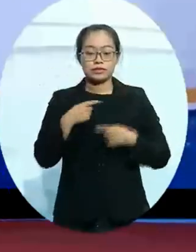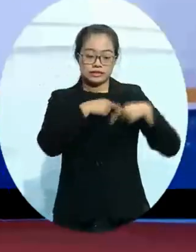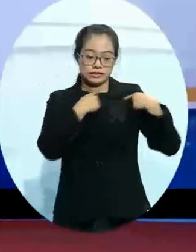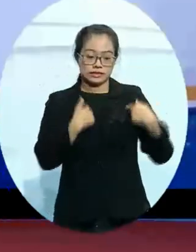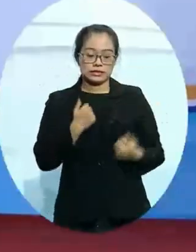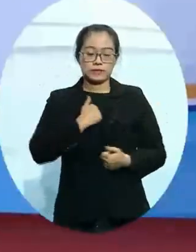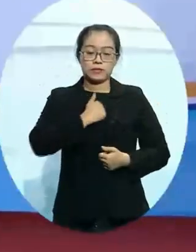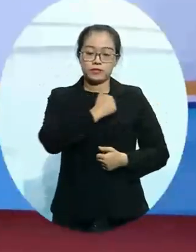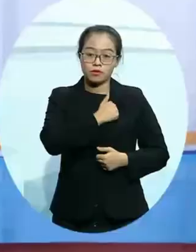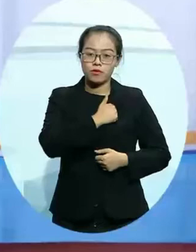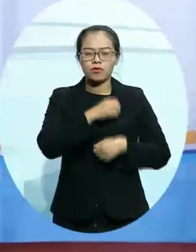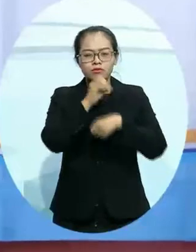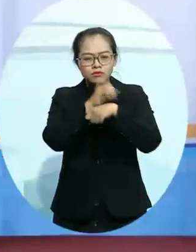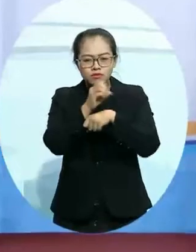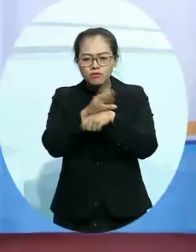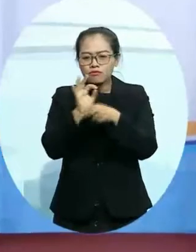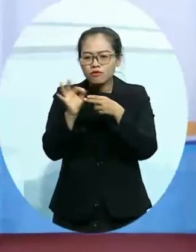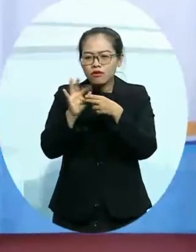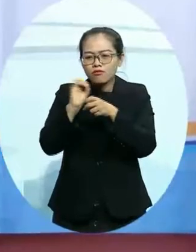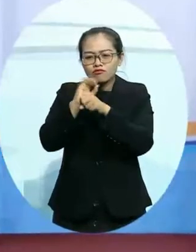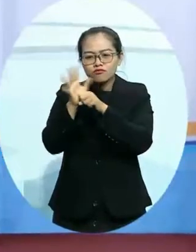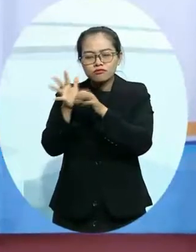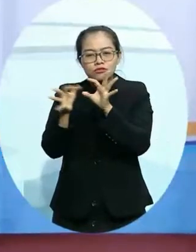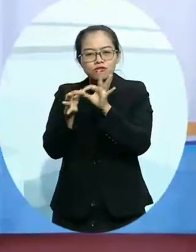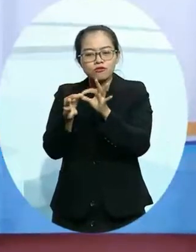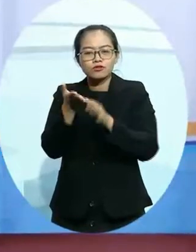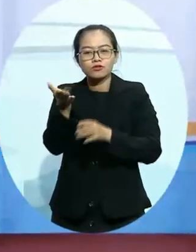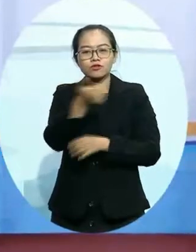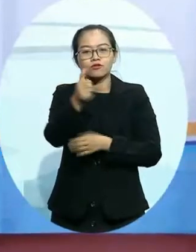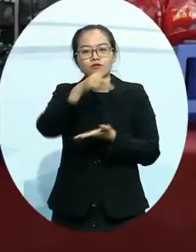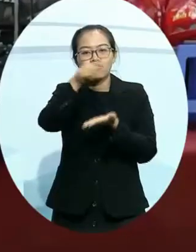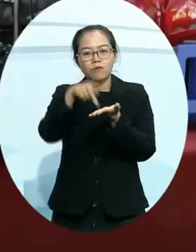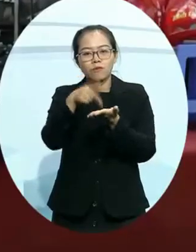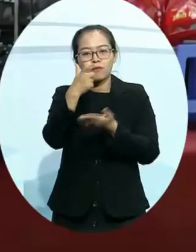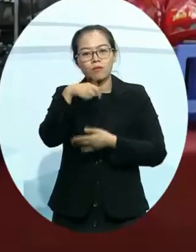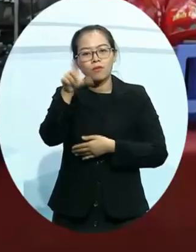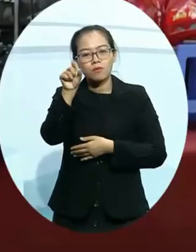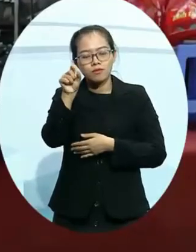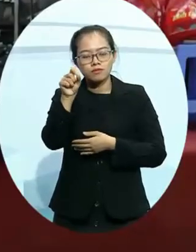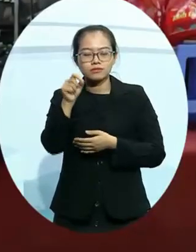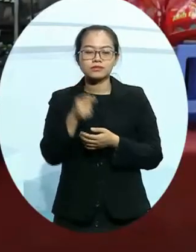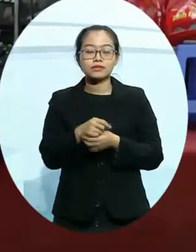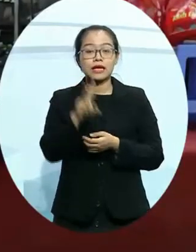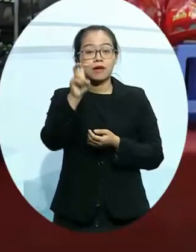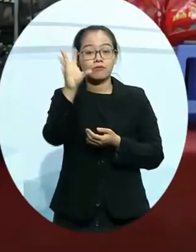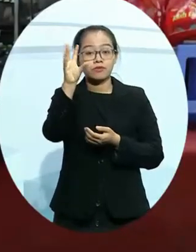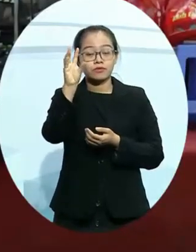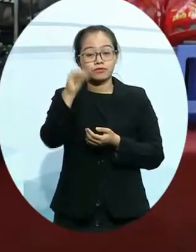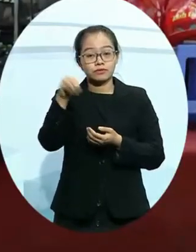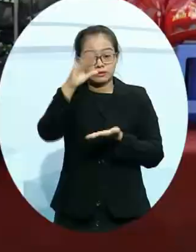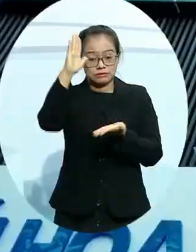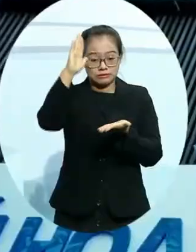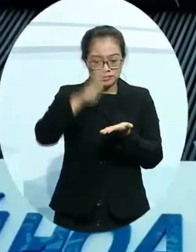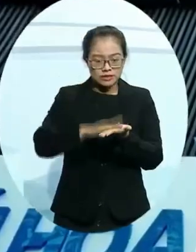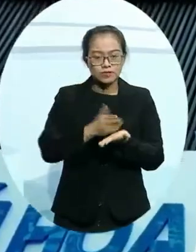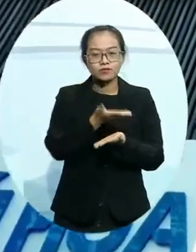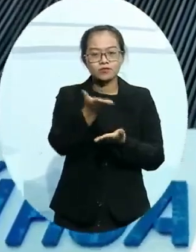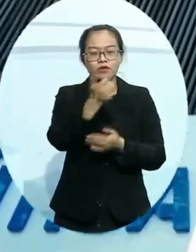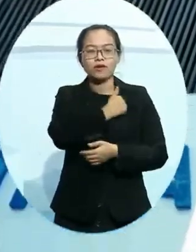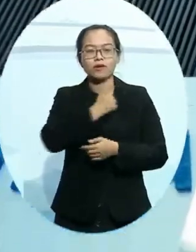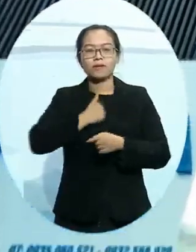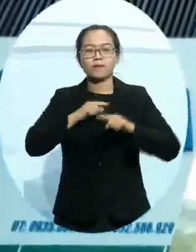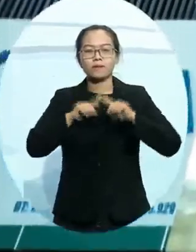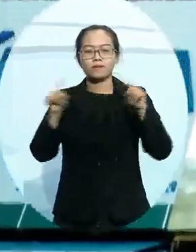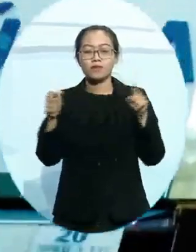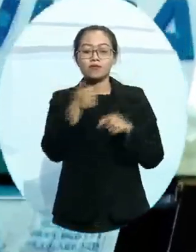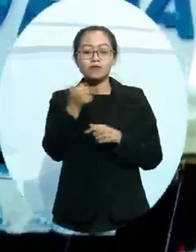hậu COVID-19 cho người dân trên địa bàn phường 7, quận 10, giảm 20% các dịch vụ cận lâm sàng khác. Người dân tham gia chương trình sẽ